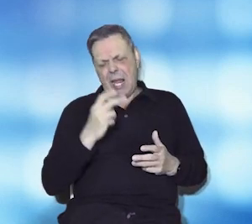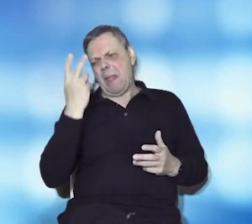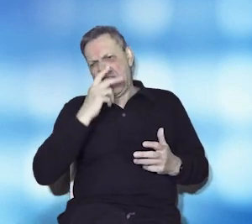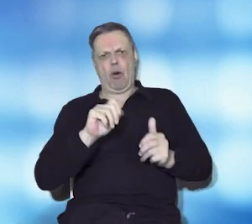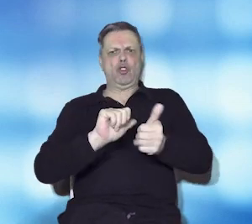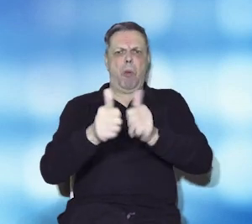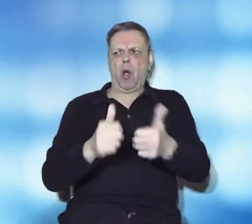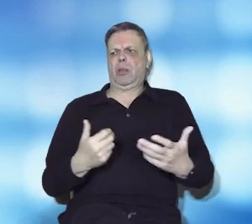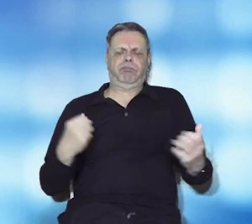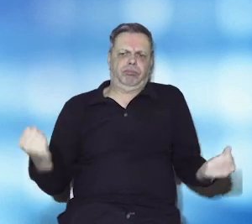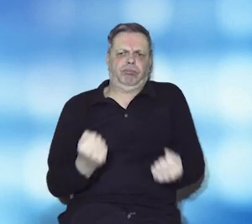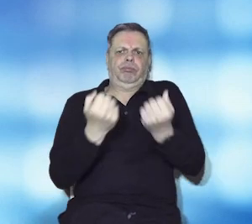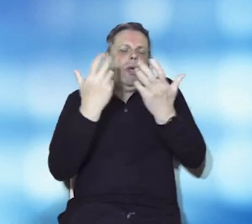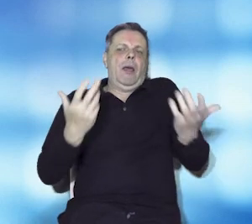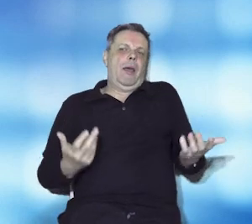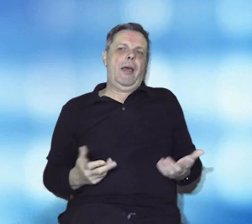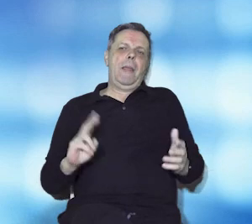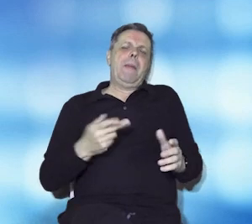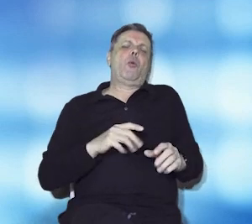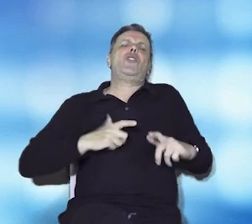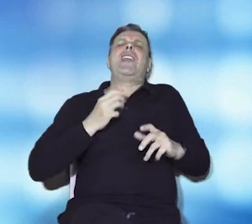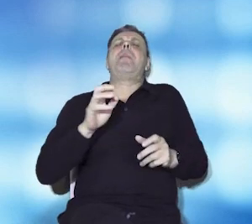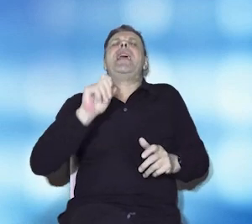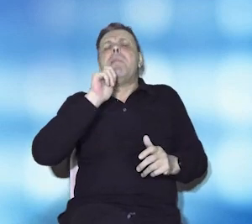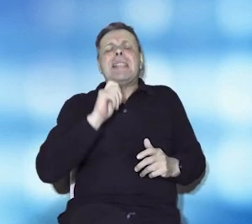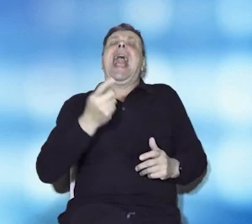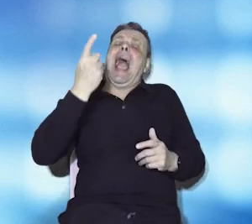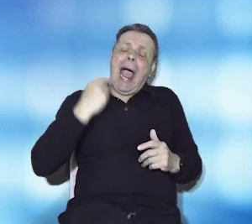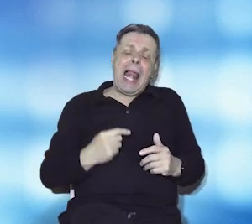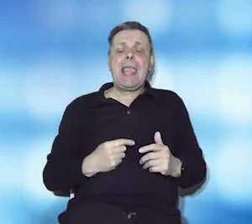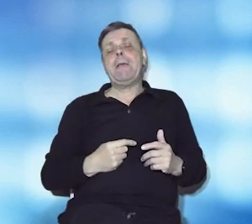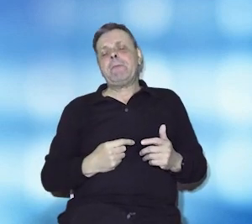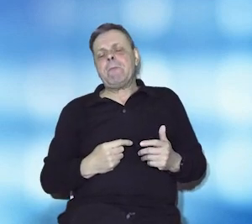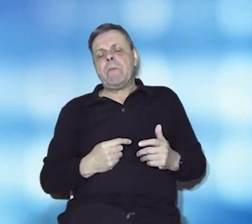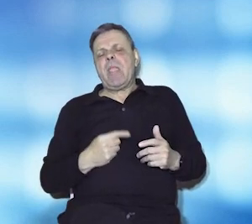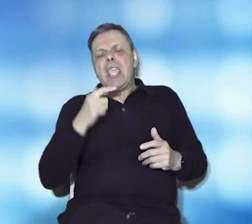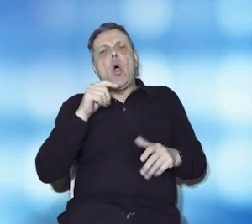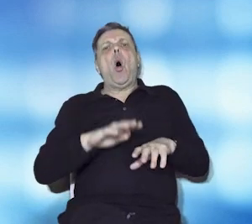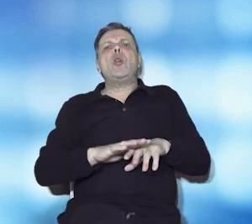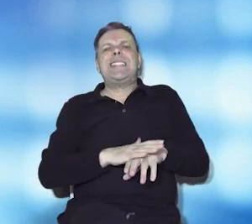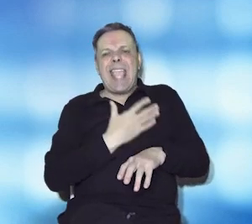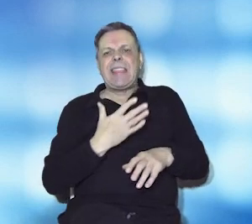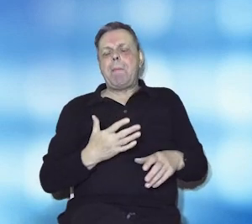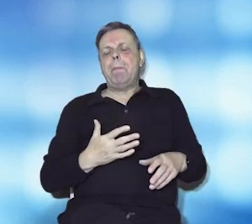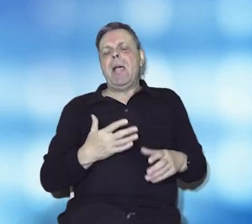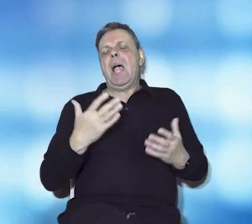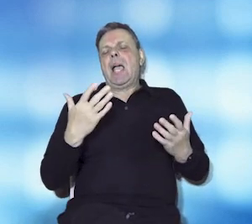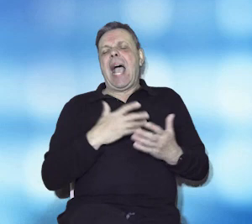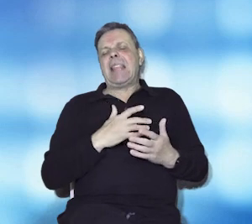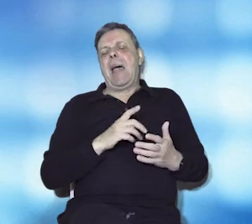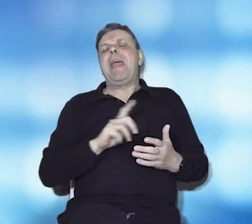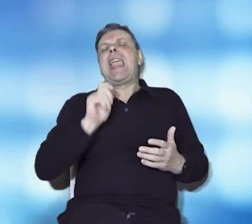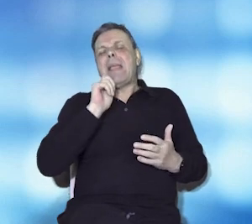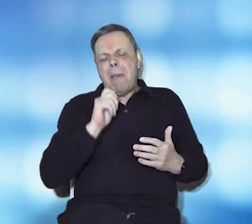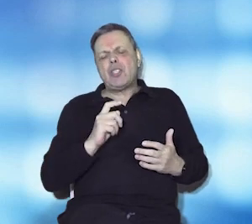uz tako, ne bi mogao živjeti bez, ali osjetim pogotovo u performansama blagodati veganske prehrane, jer vidljivi